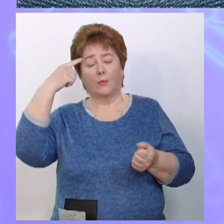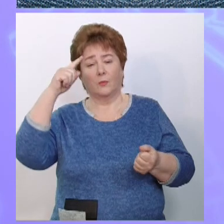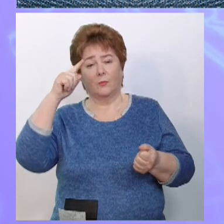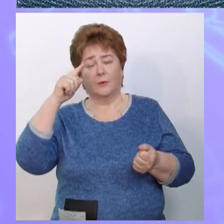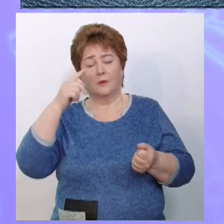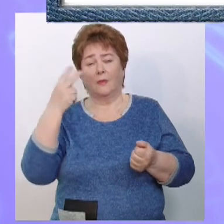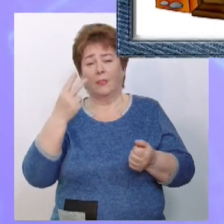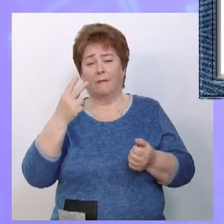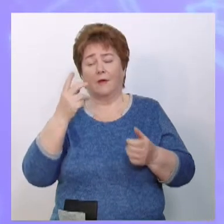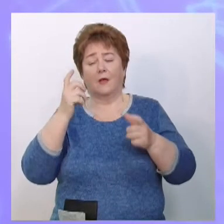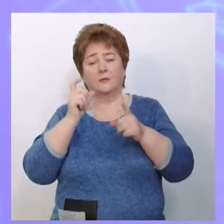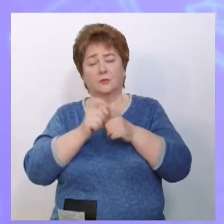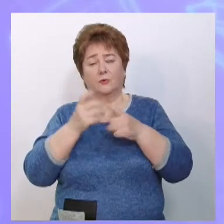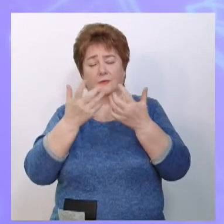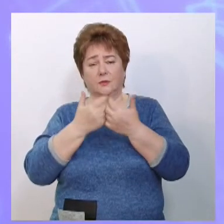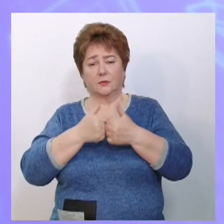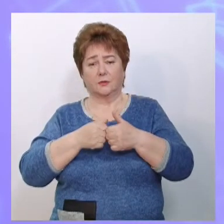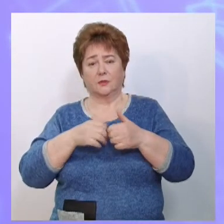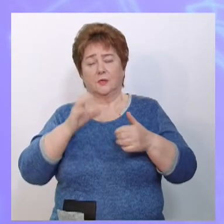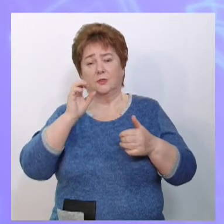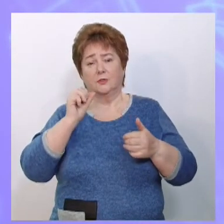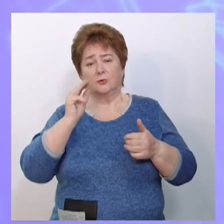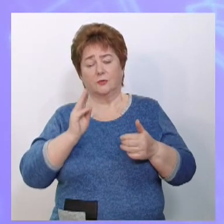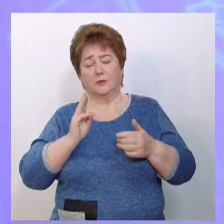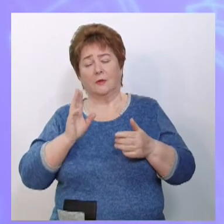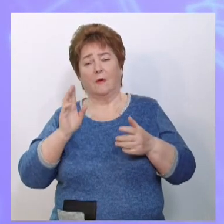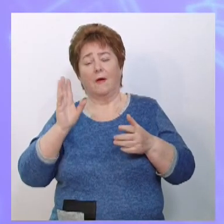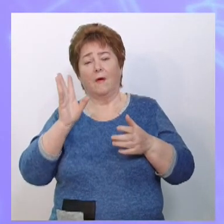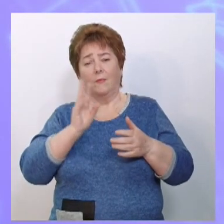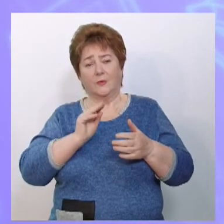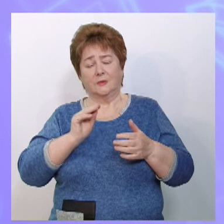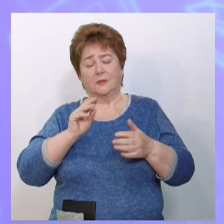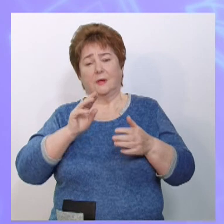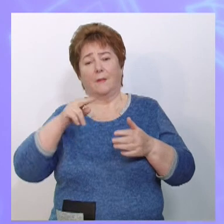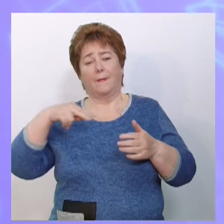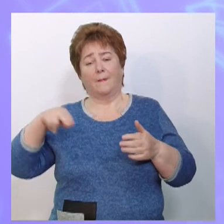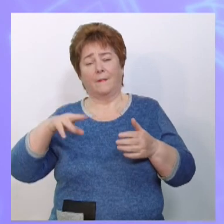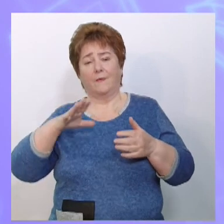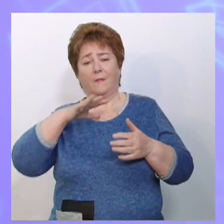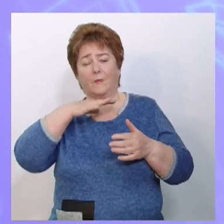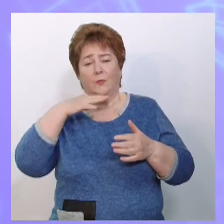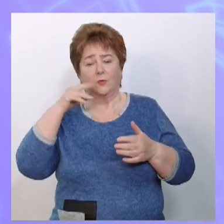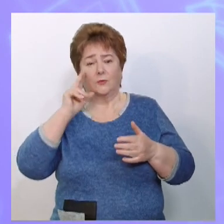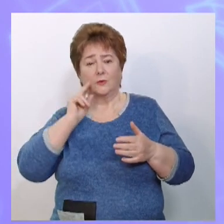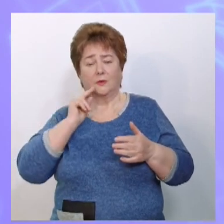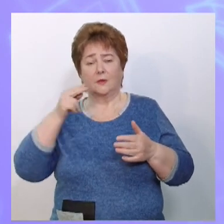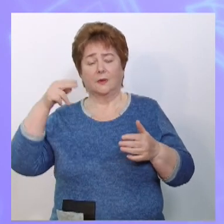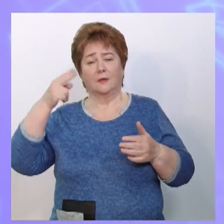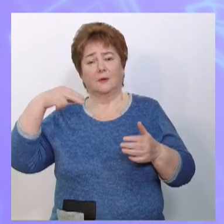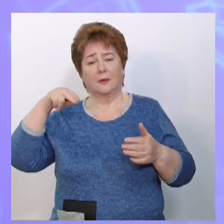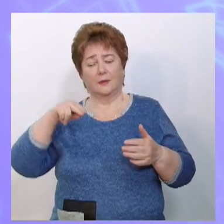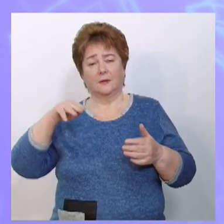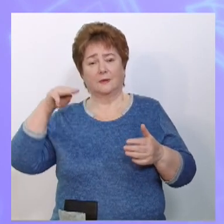Придумайте два словосочетания, существительное с прилагательным, во множественном числе